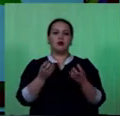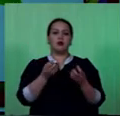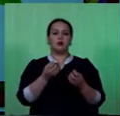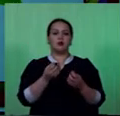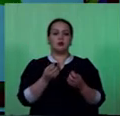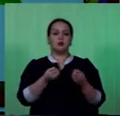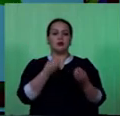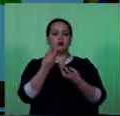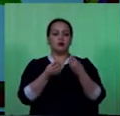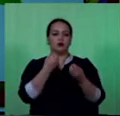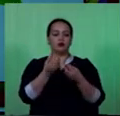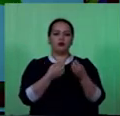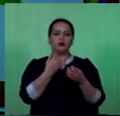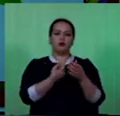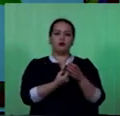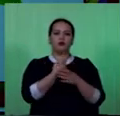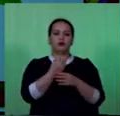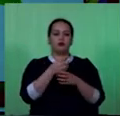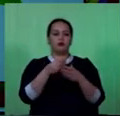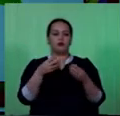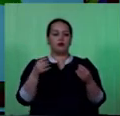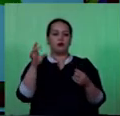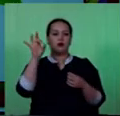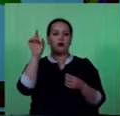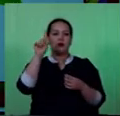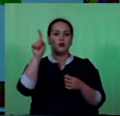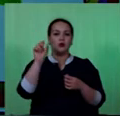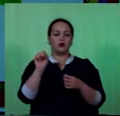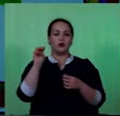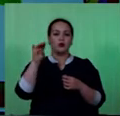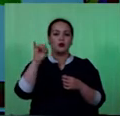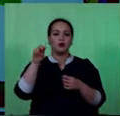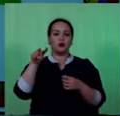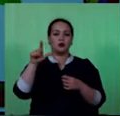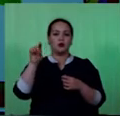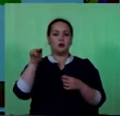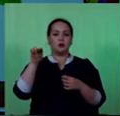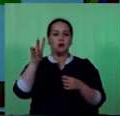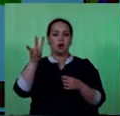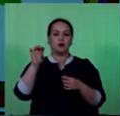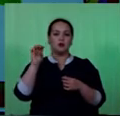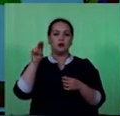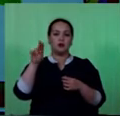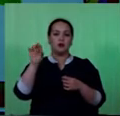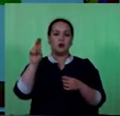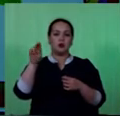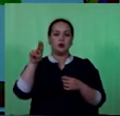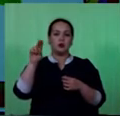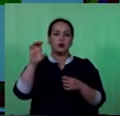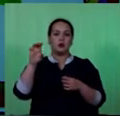цветут весной а роза б тюльпан c подснежник map